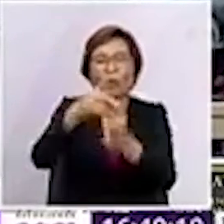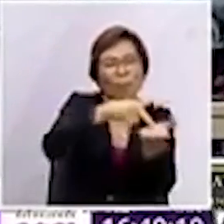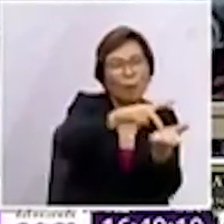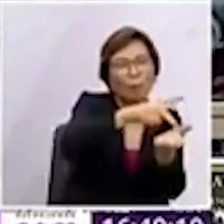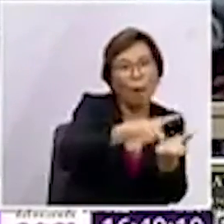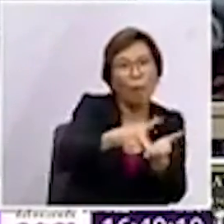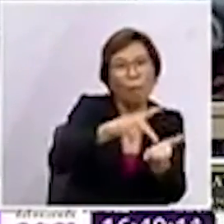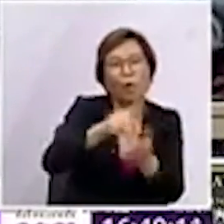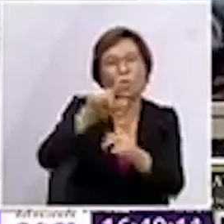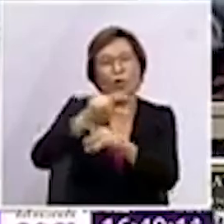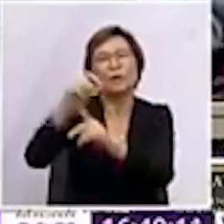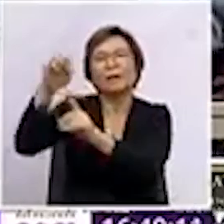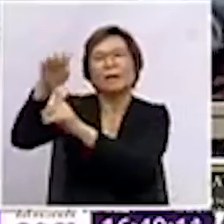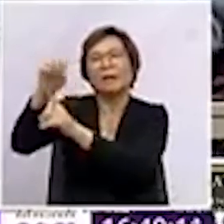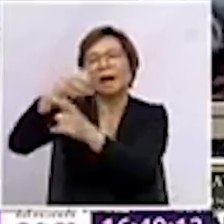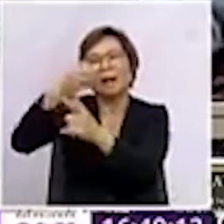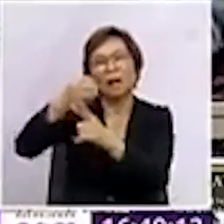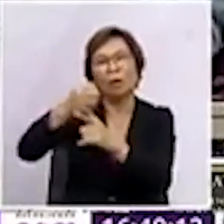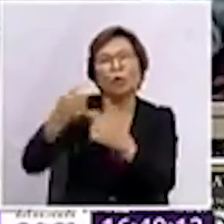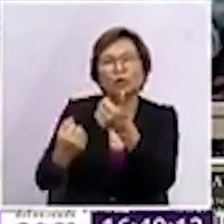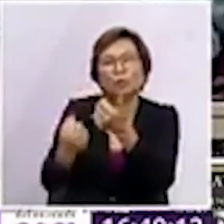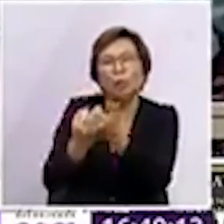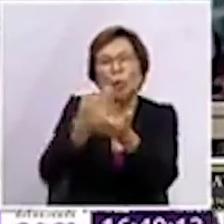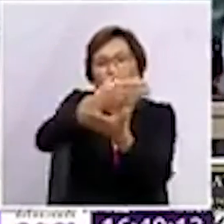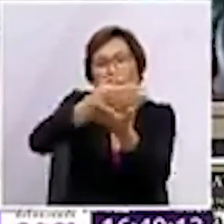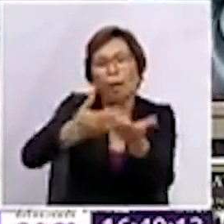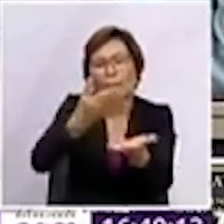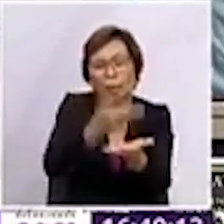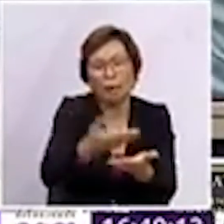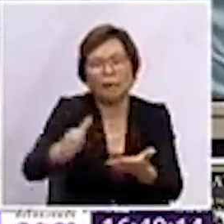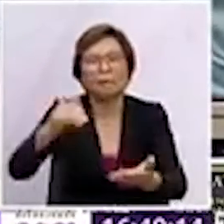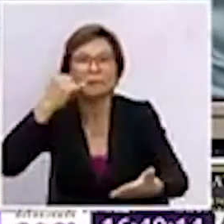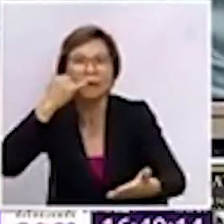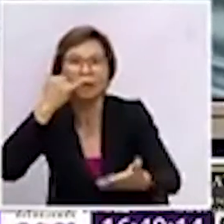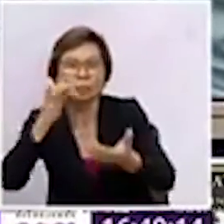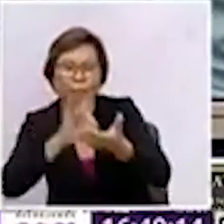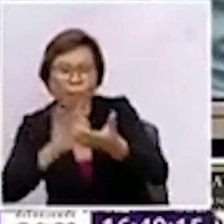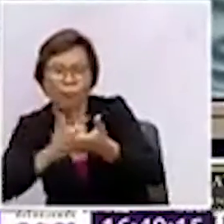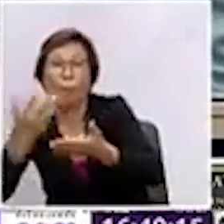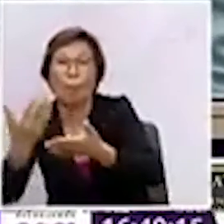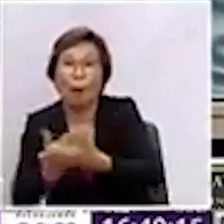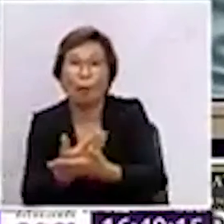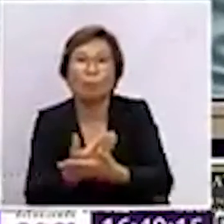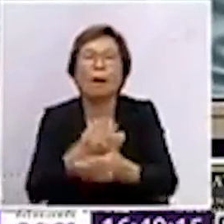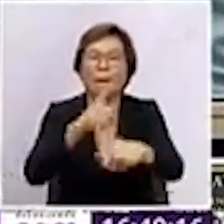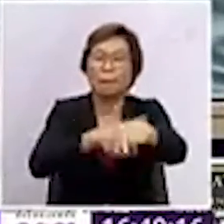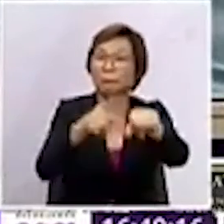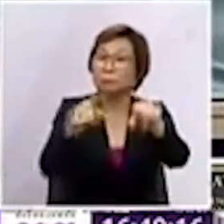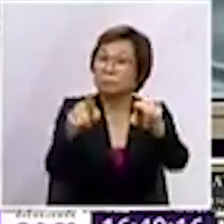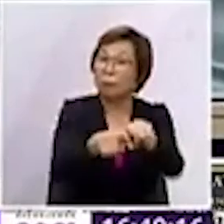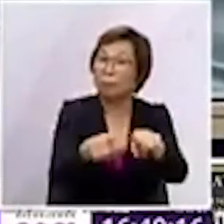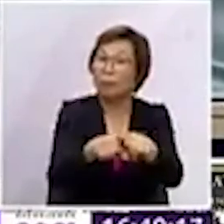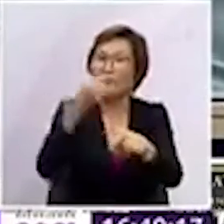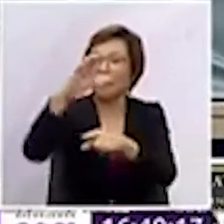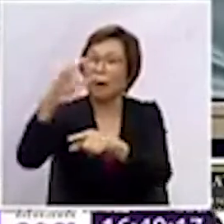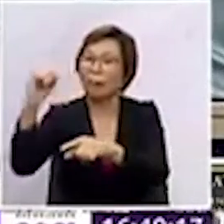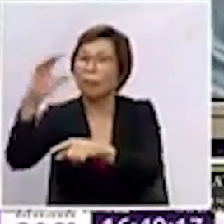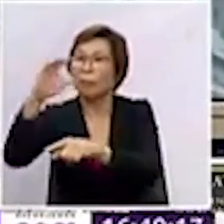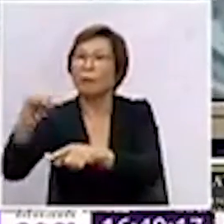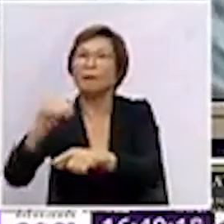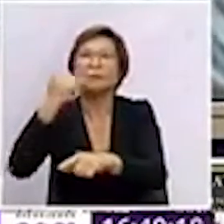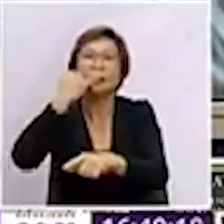perbelanjaan langganan internet atau menampung sebahagian kos pembelian telefon bimbit baru. Pada masa yang sama,